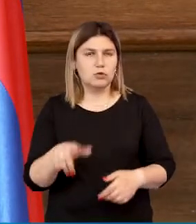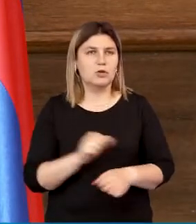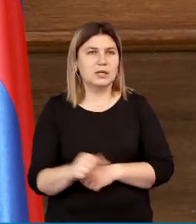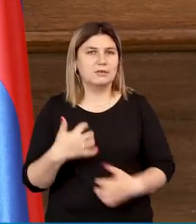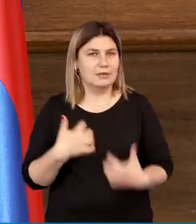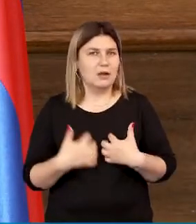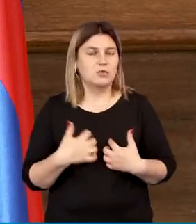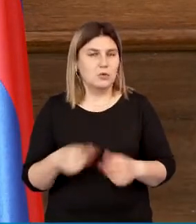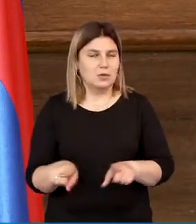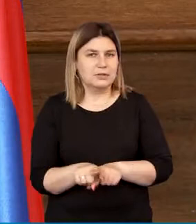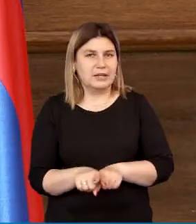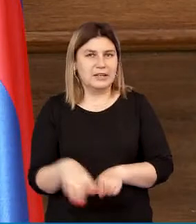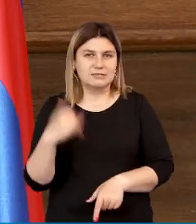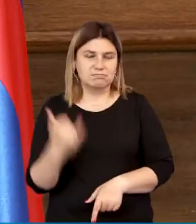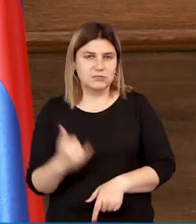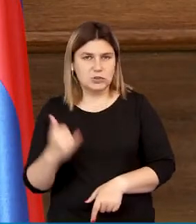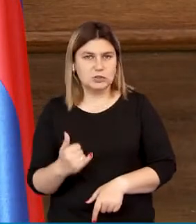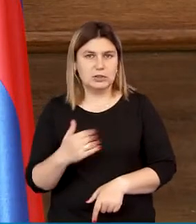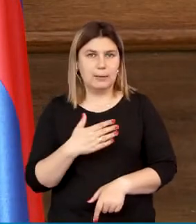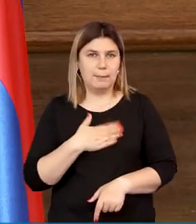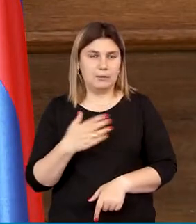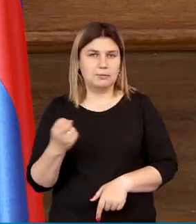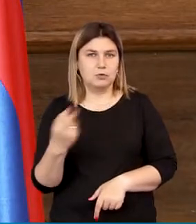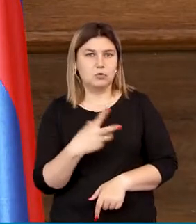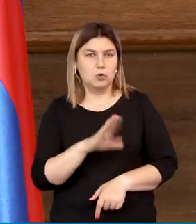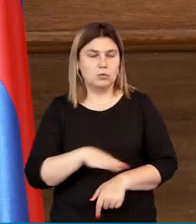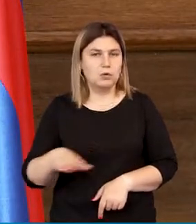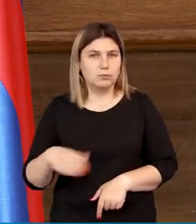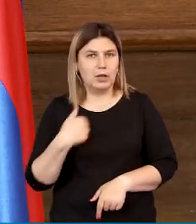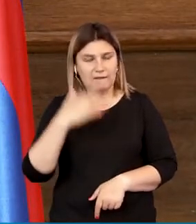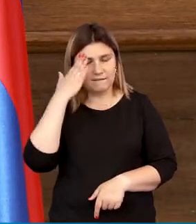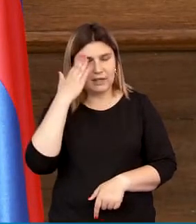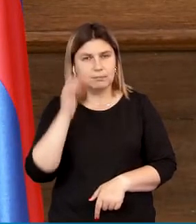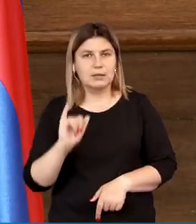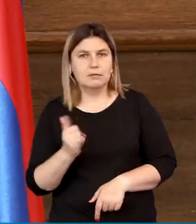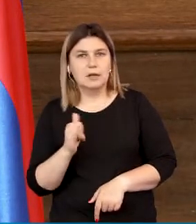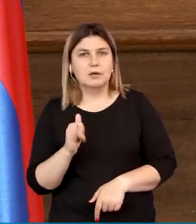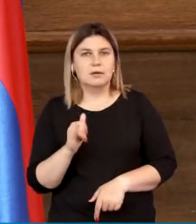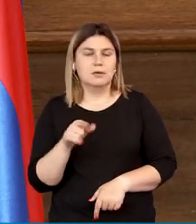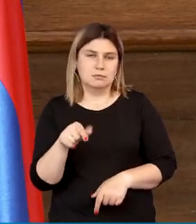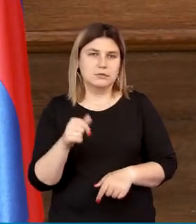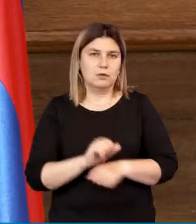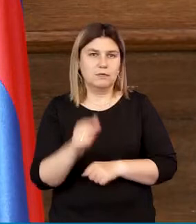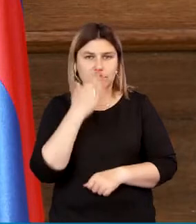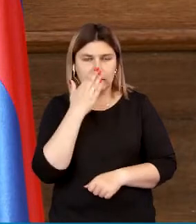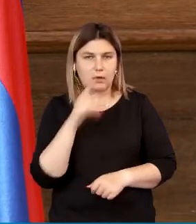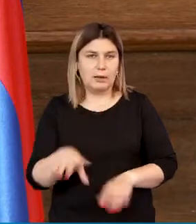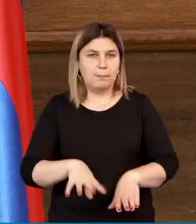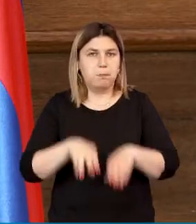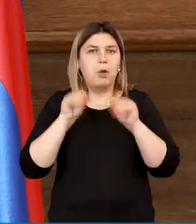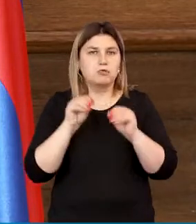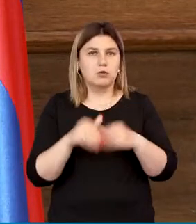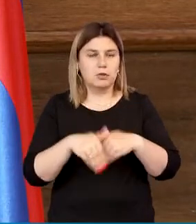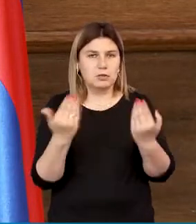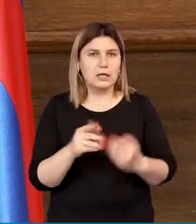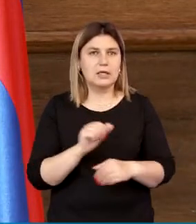dzieci. Sam trójkę dzieci posłałem do przedszkola i wiem, na czym to na czym to polega, szczególnie w tych pierwszych dniach, ile jest w